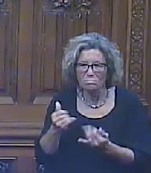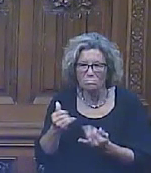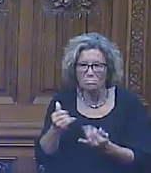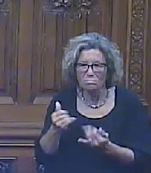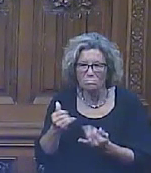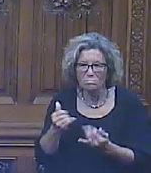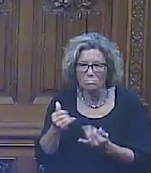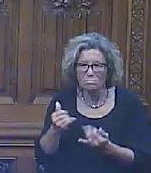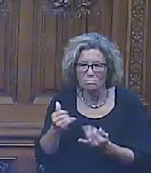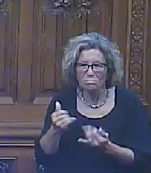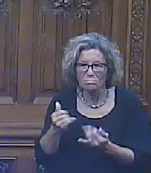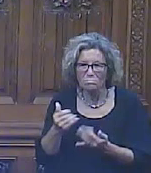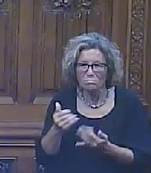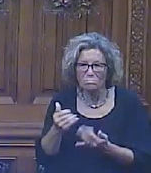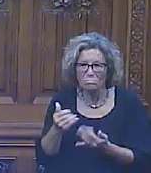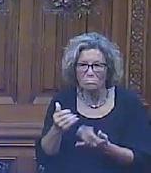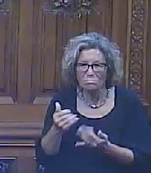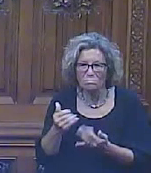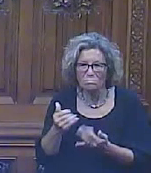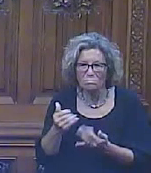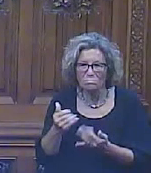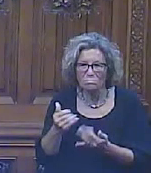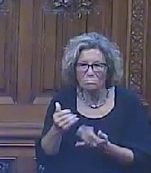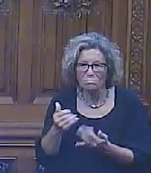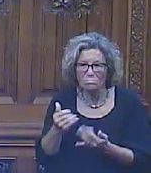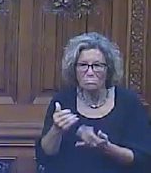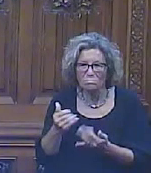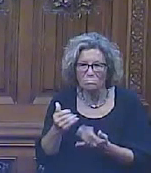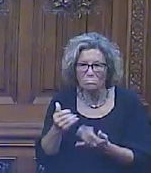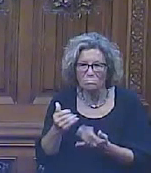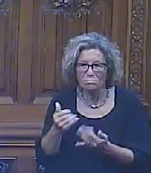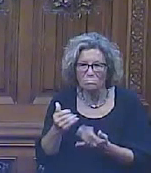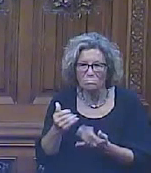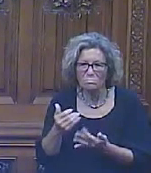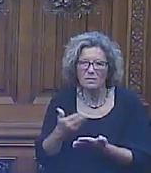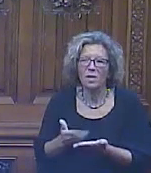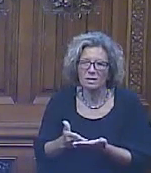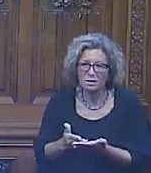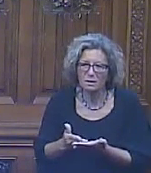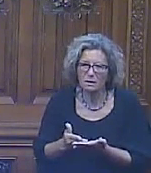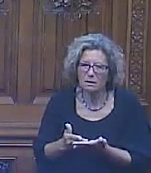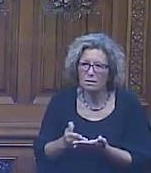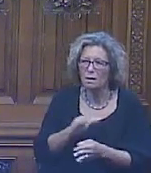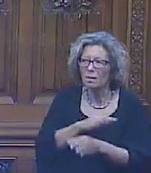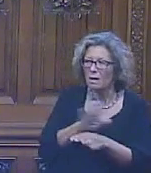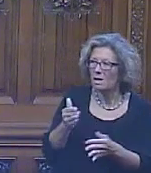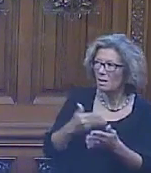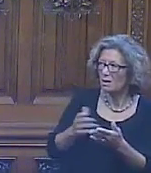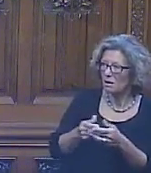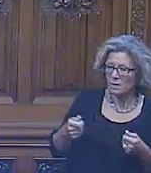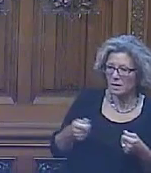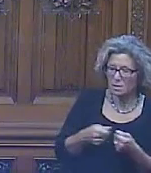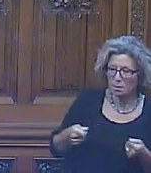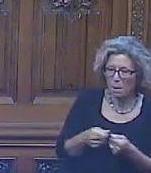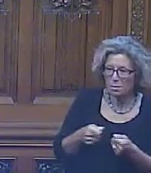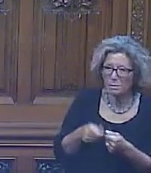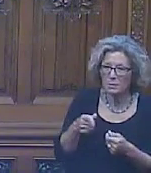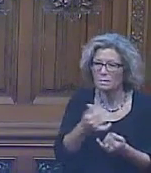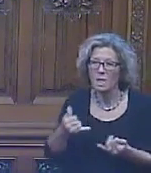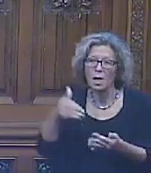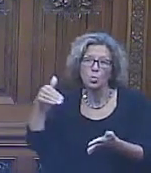Die Wahrheit der FPÖ ist vielmehr, dass all jene Maßnahmen,